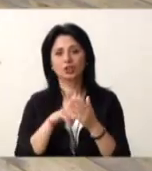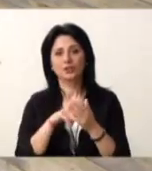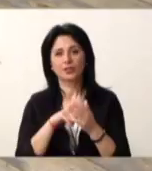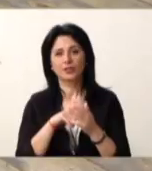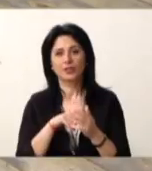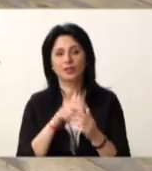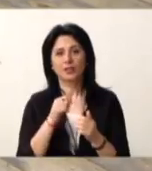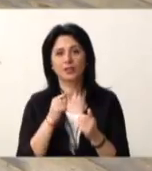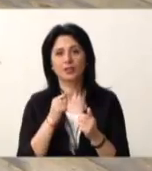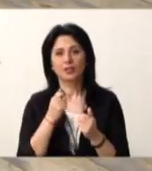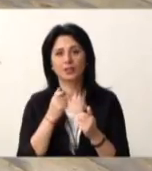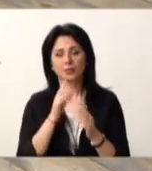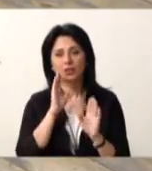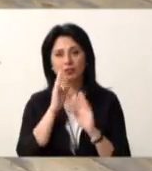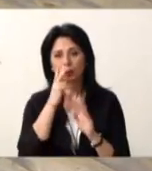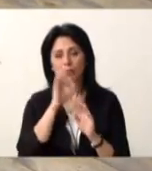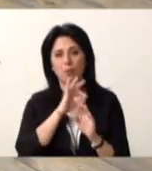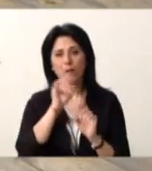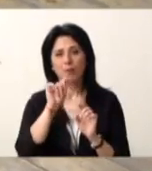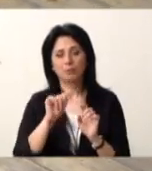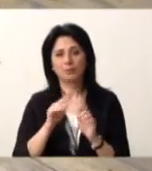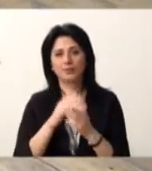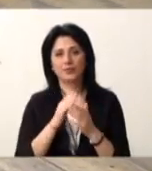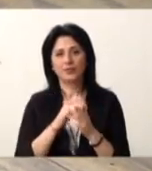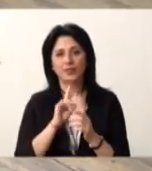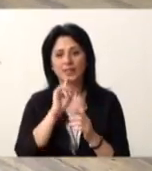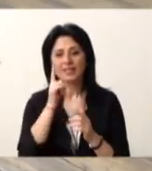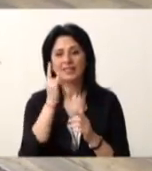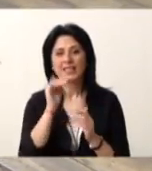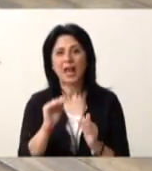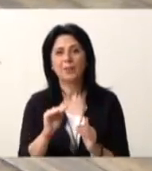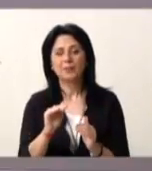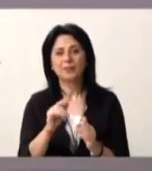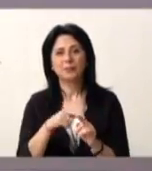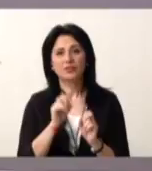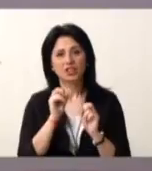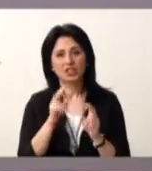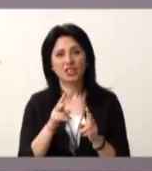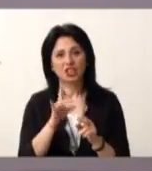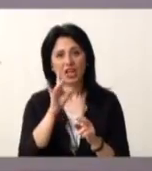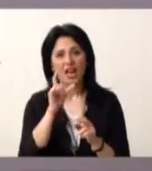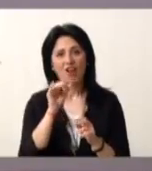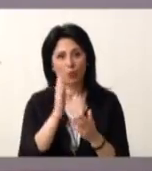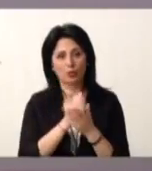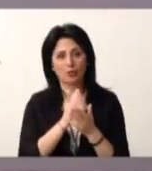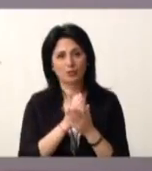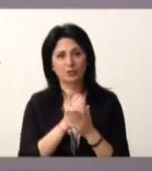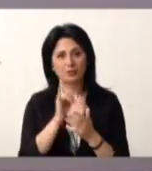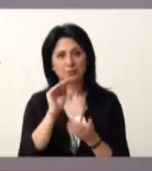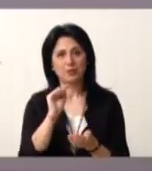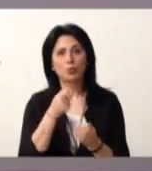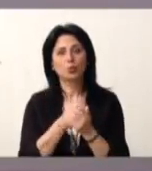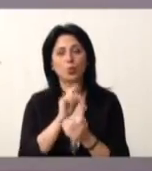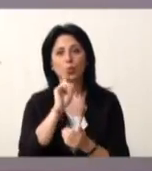ხათიშორის რამოდენმა ჩვენმა Facebook მოხმარებელმა მოგწერა. წლამდე ბავშვებში რამდენად საშიშია რეფლექსი, ან რამდენად ფიზიოლოგიურია,